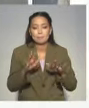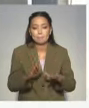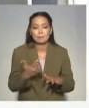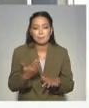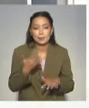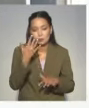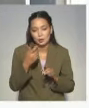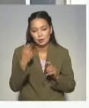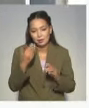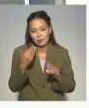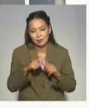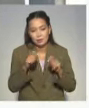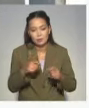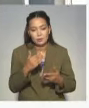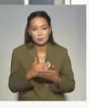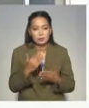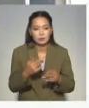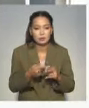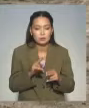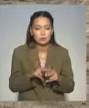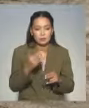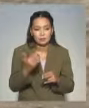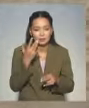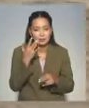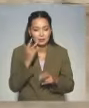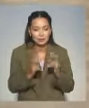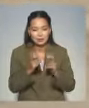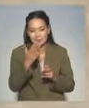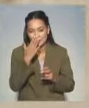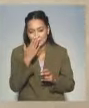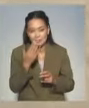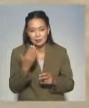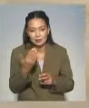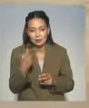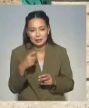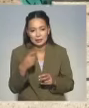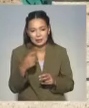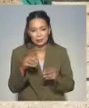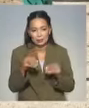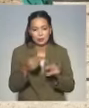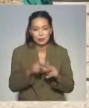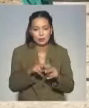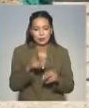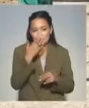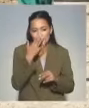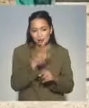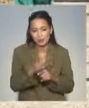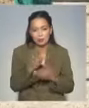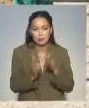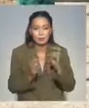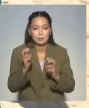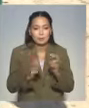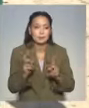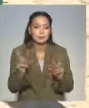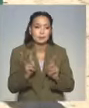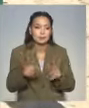ашылған. Мұнда егін шаруашылығына қажетті тыңайтқыштар дайындалады. Бірақ тұрғындар оның пайдасынан зияны көбірек дейді. Тоқтаусыз жұмыс істейтін зауыттан шаң көтерілген